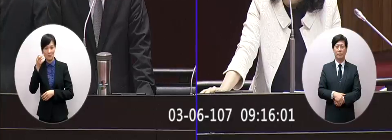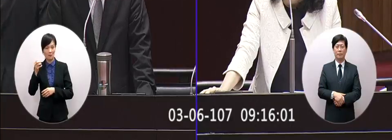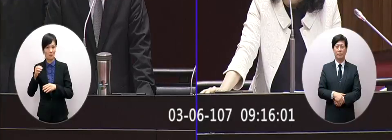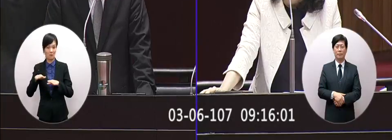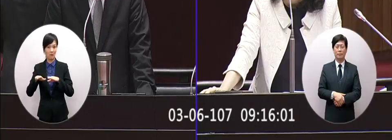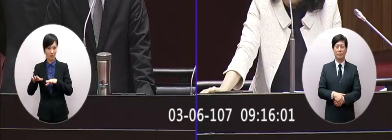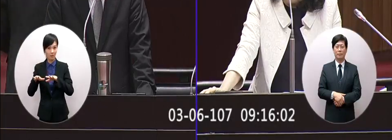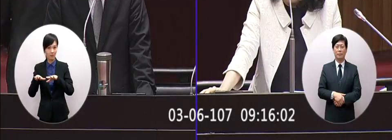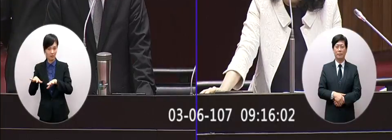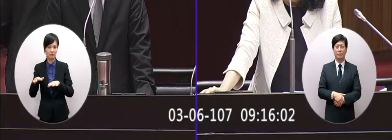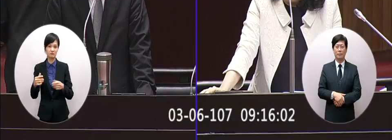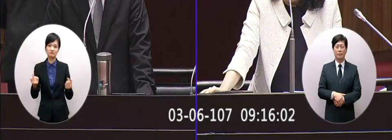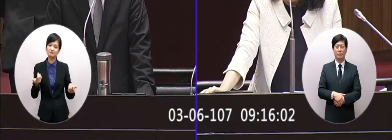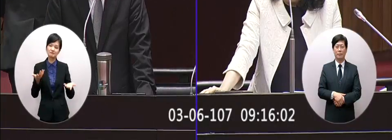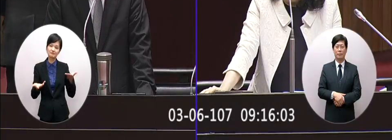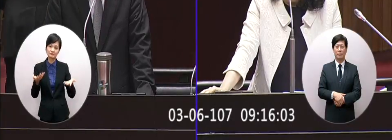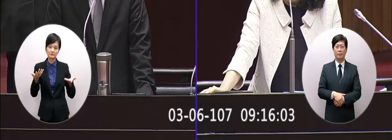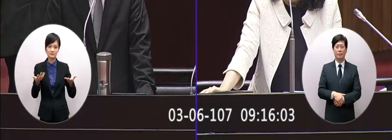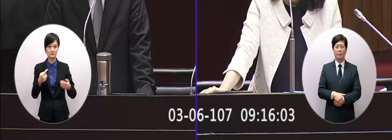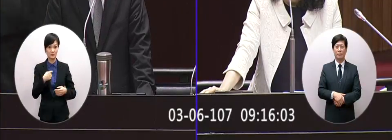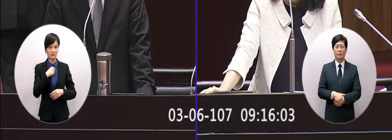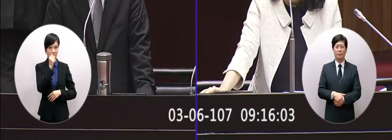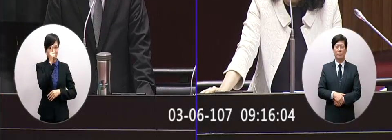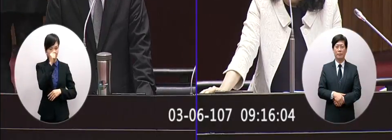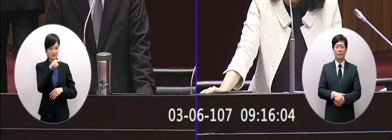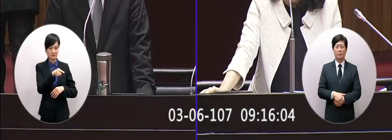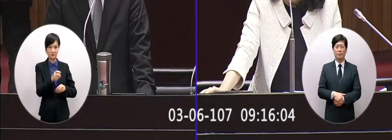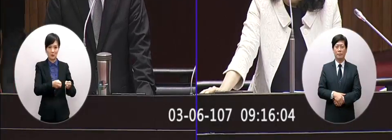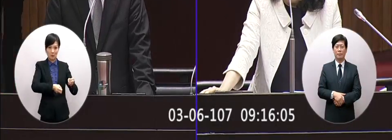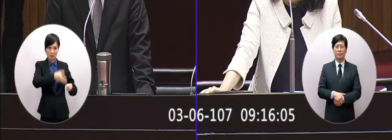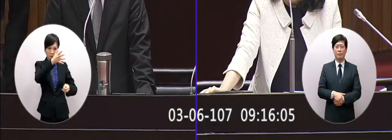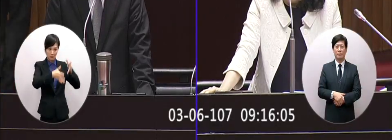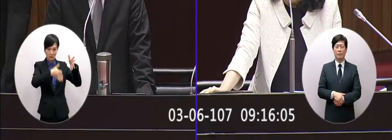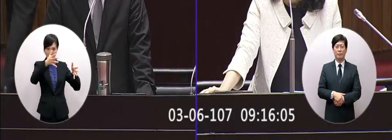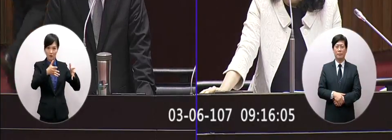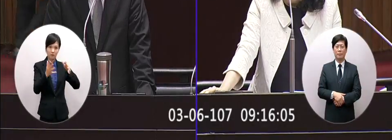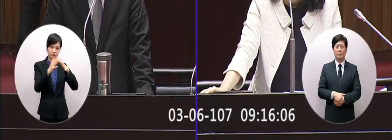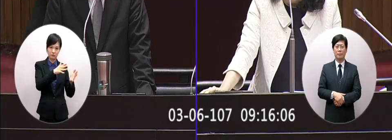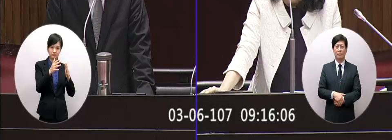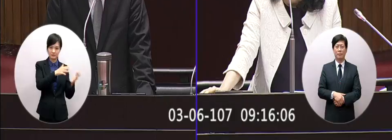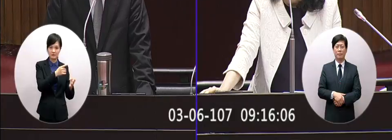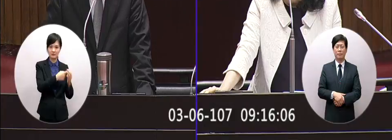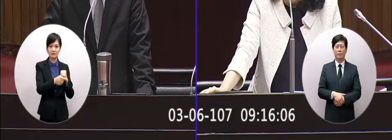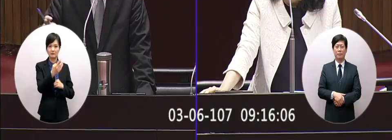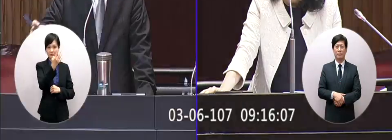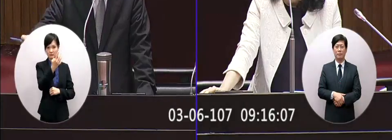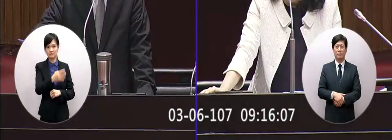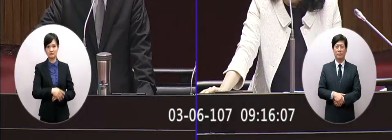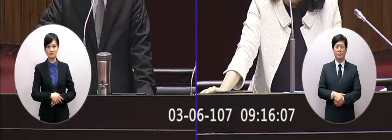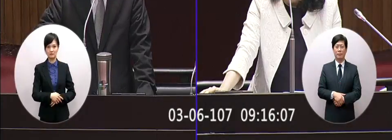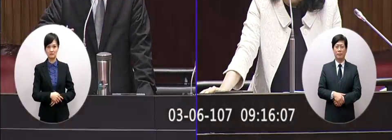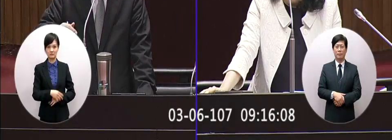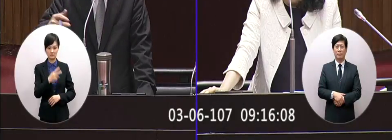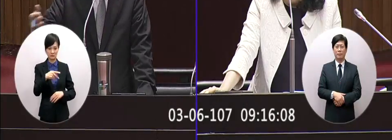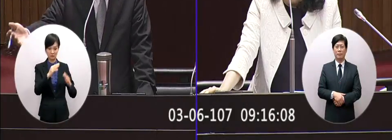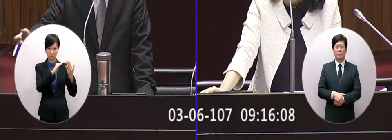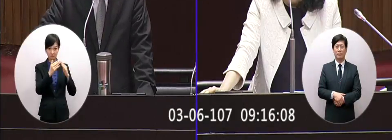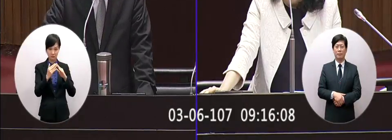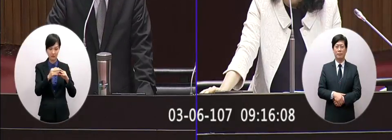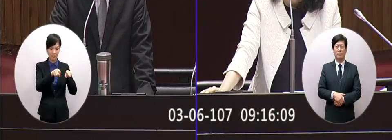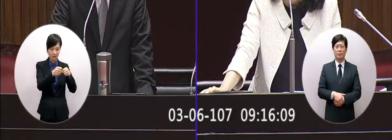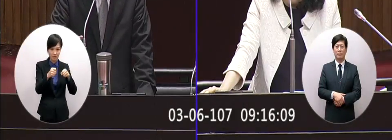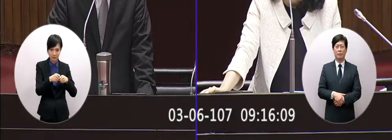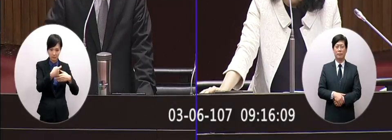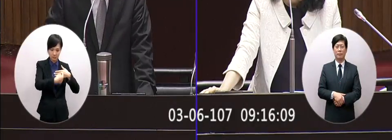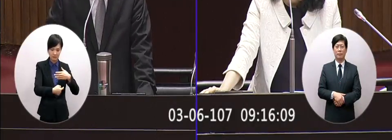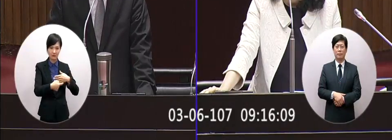因为我们也大概倒了4栋，然后房子受损呐。或者是裂开